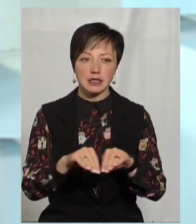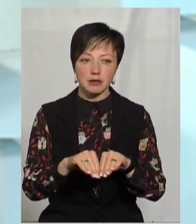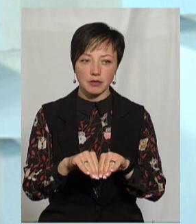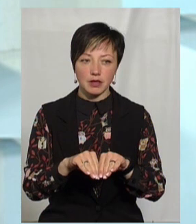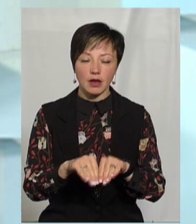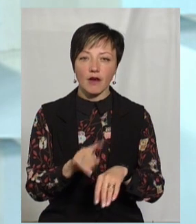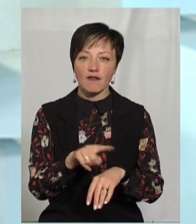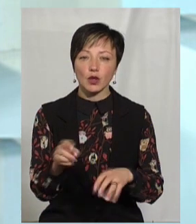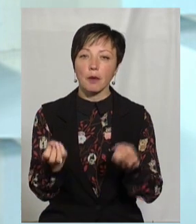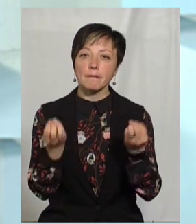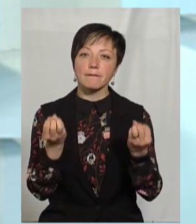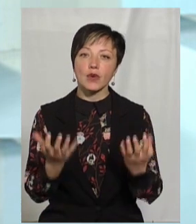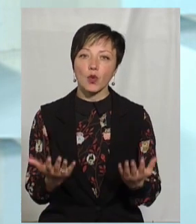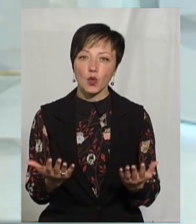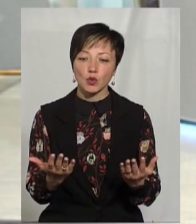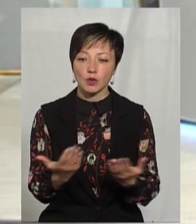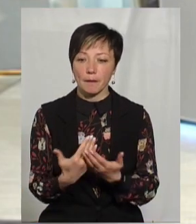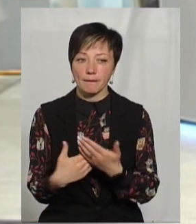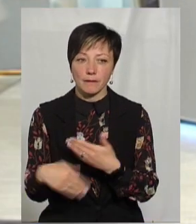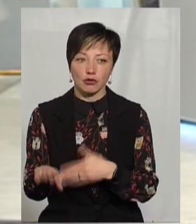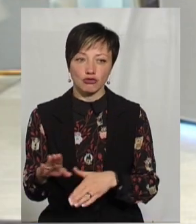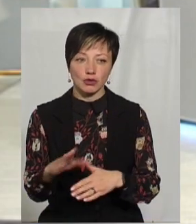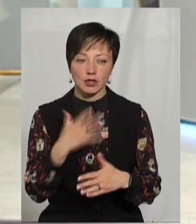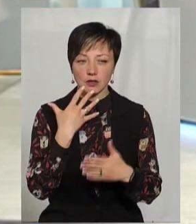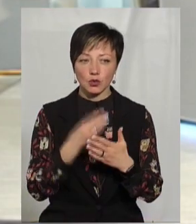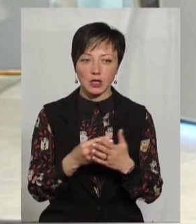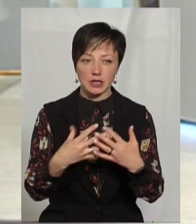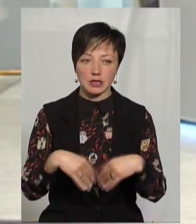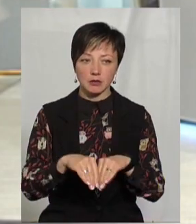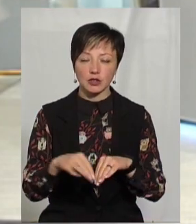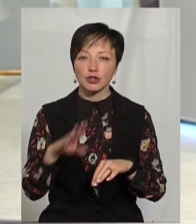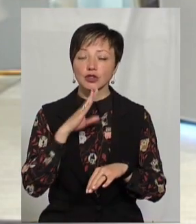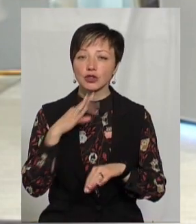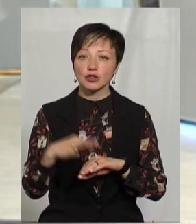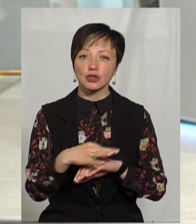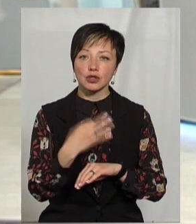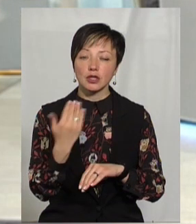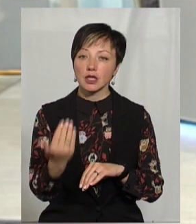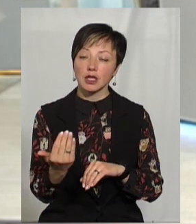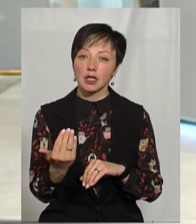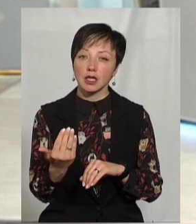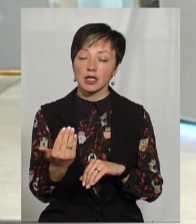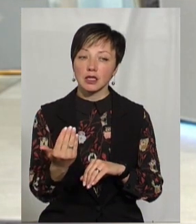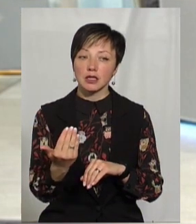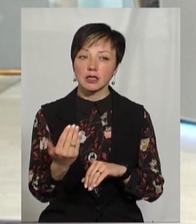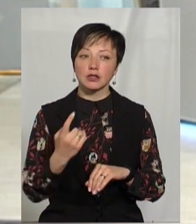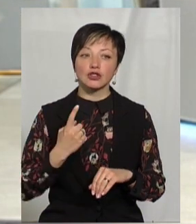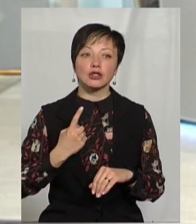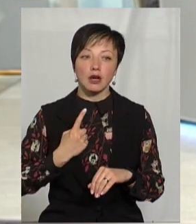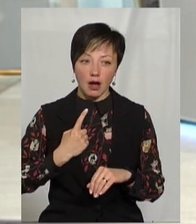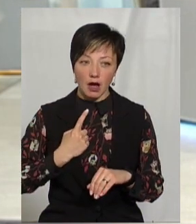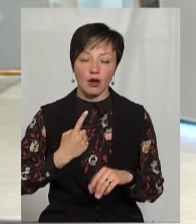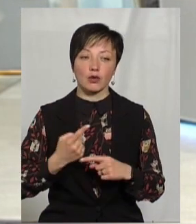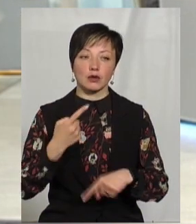Вони просто пішли зі своїх сімей, і їх жінки, в принципі, вони чекають на